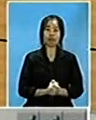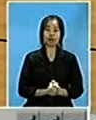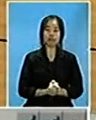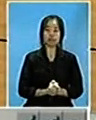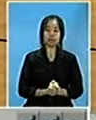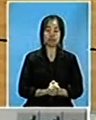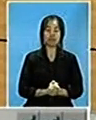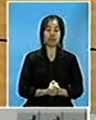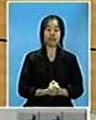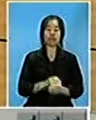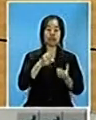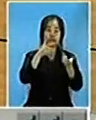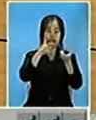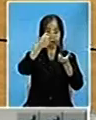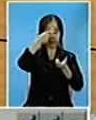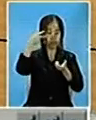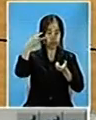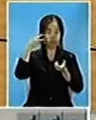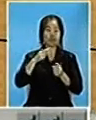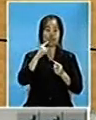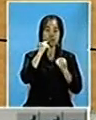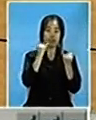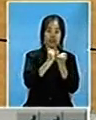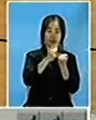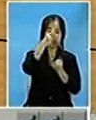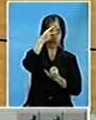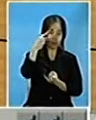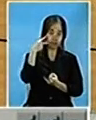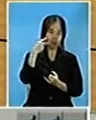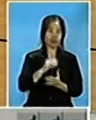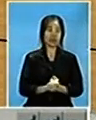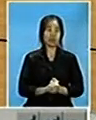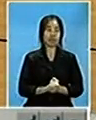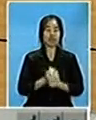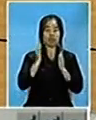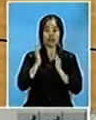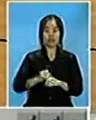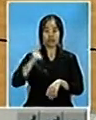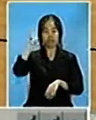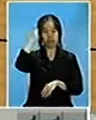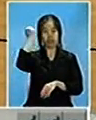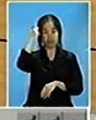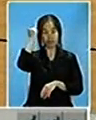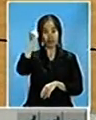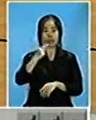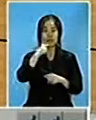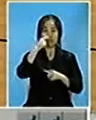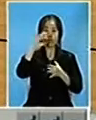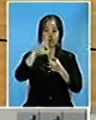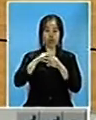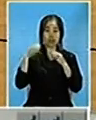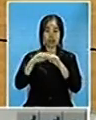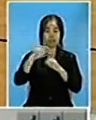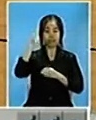จรก็ย่อมพูดเข้าข้างโจรบัณฑิตก็ย่อมพูดเป็นบัณฑิต